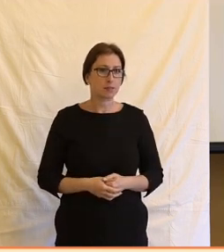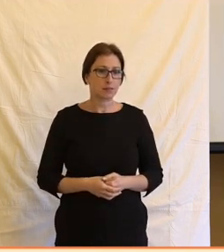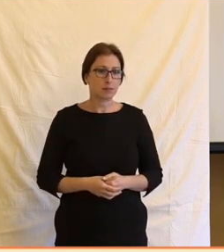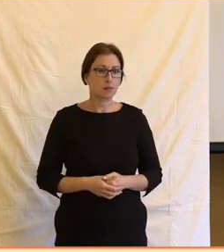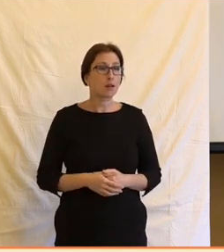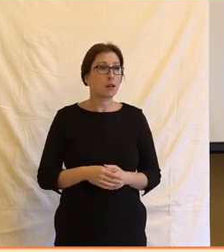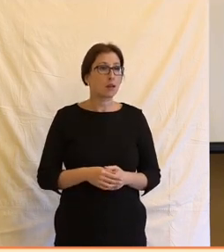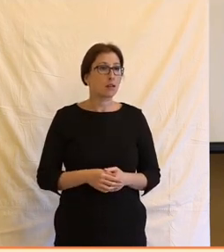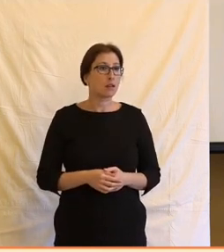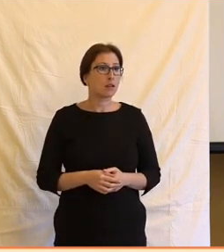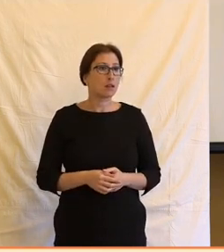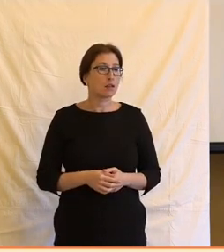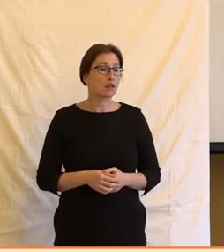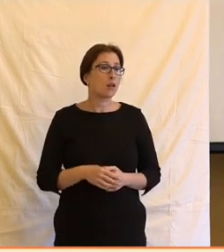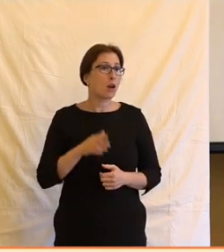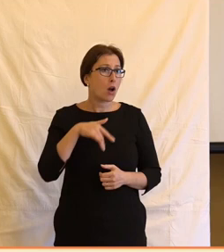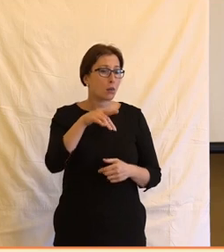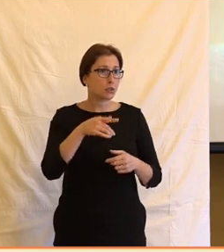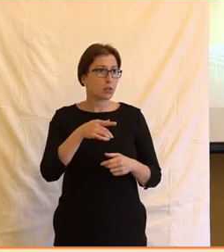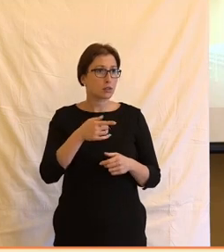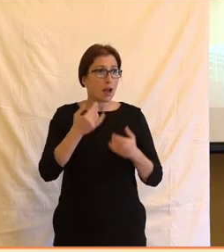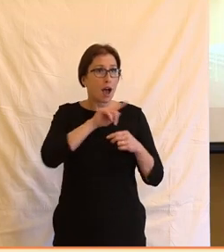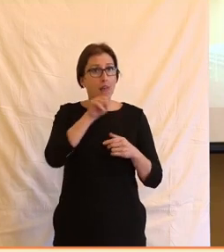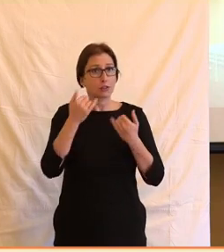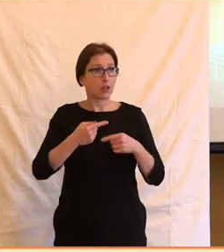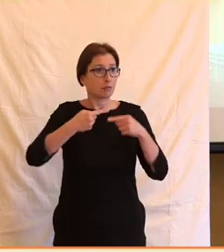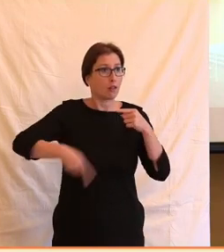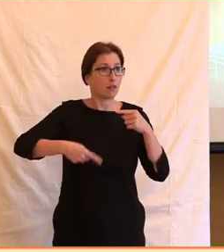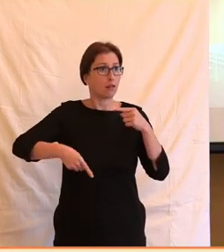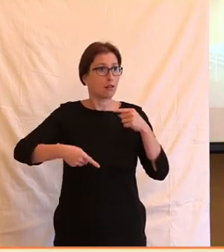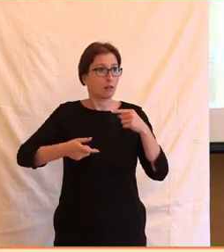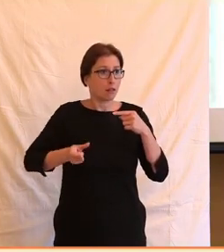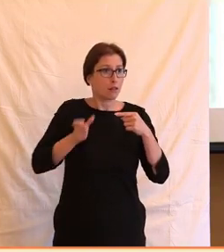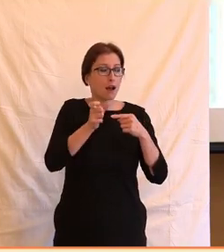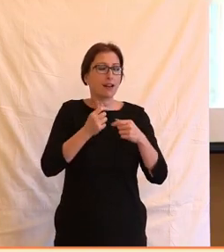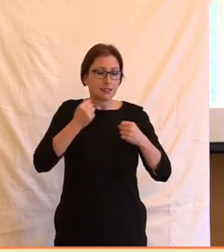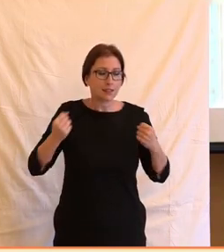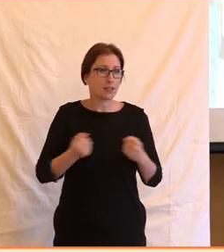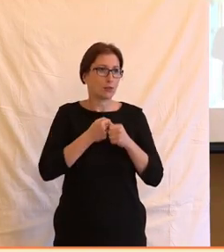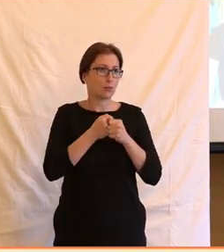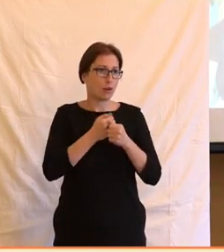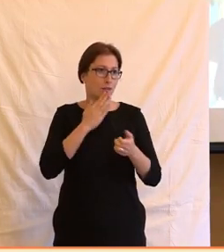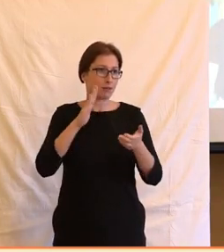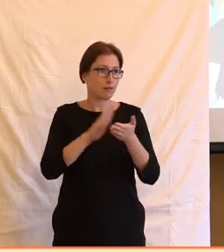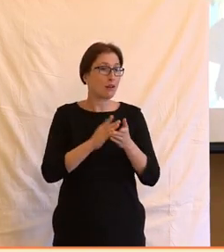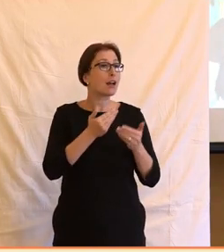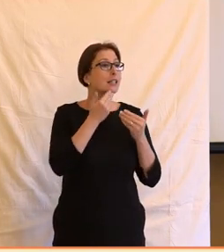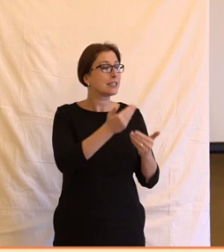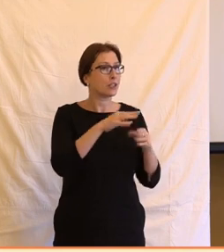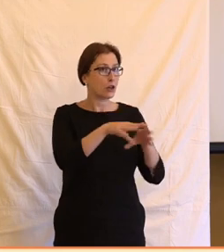zpěvu? Někdy mi něco vypadne i dnes, ale dal jsem to. Díky